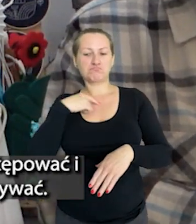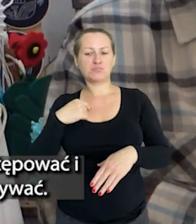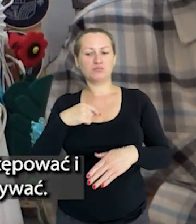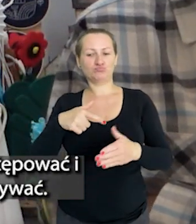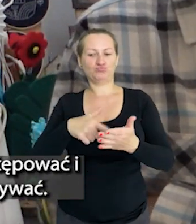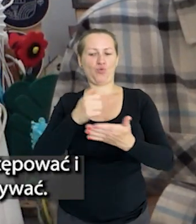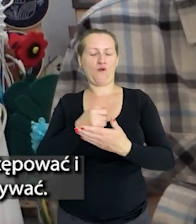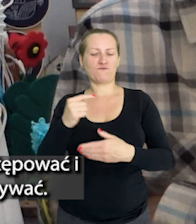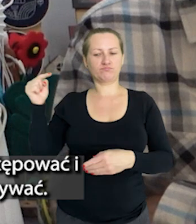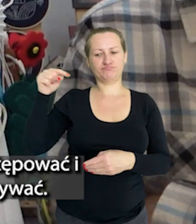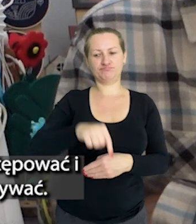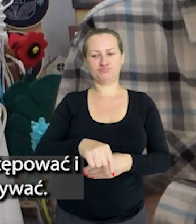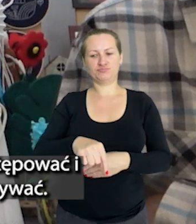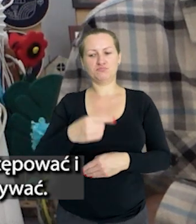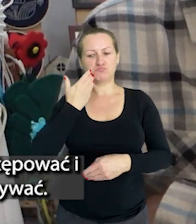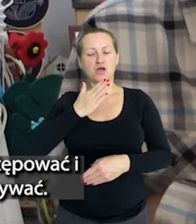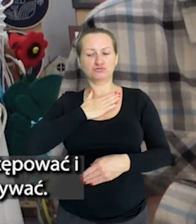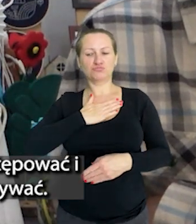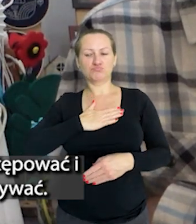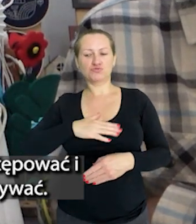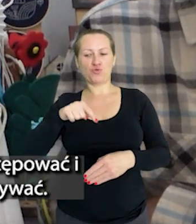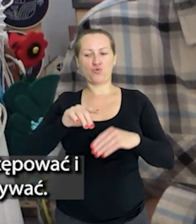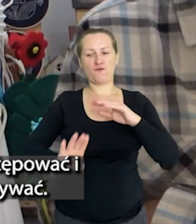Bardzo cieszymy. Po raz kolejny na no,